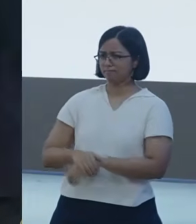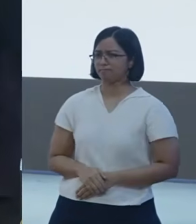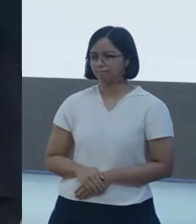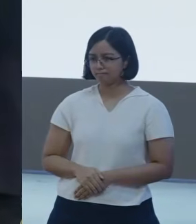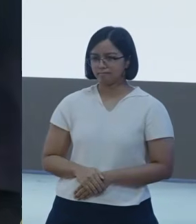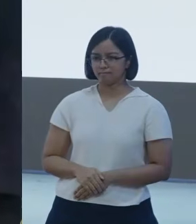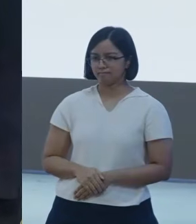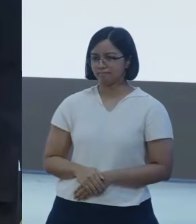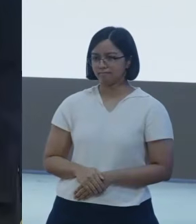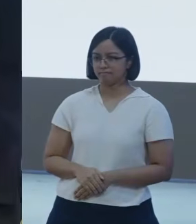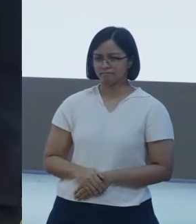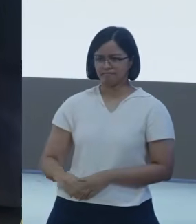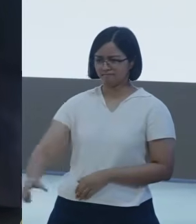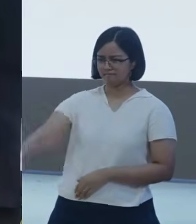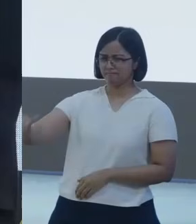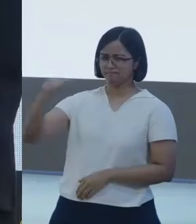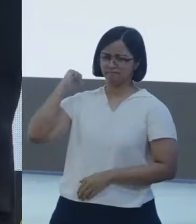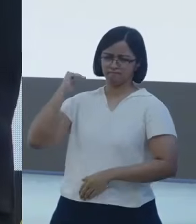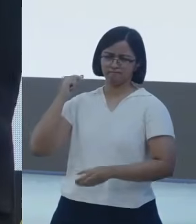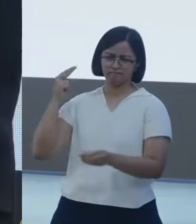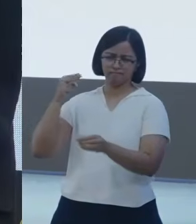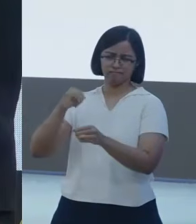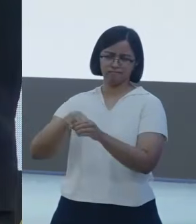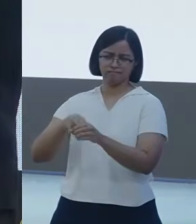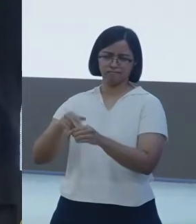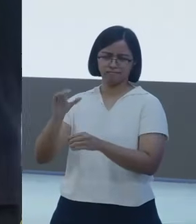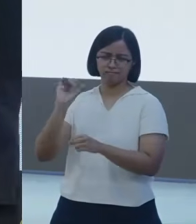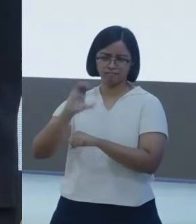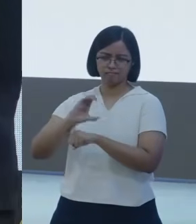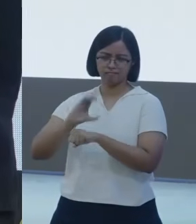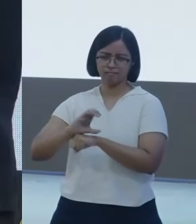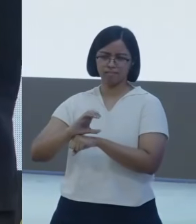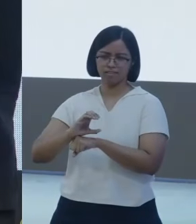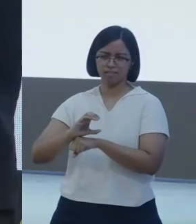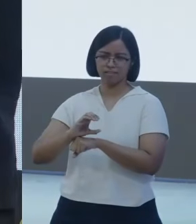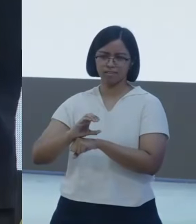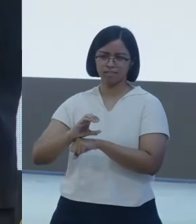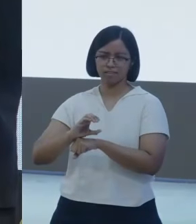mag-attend, ayaw niyang mag-participate sa mga activities. Finally,